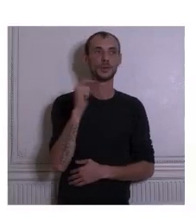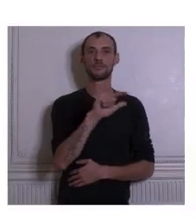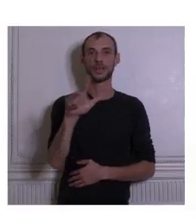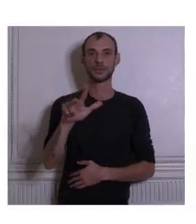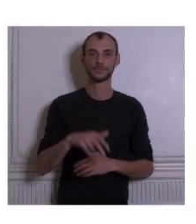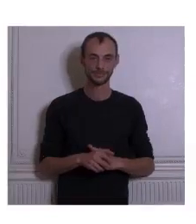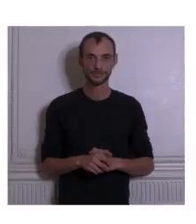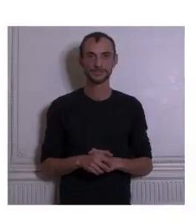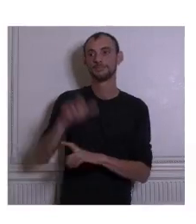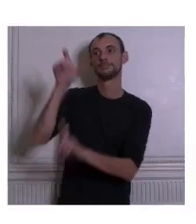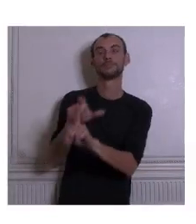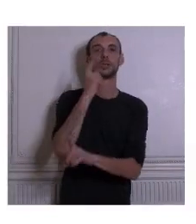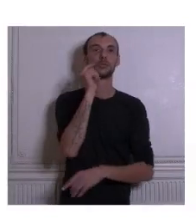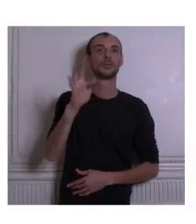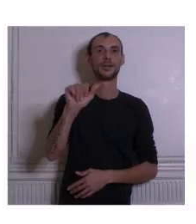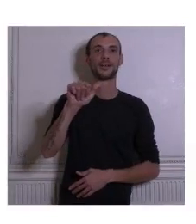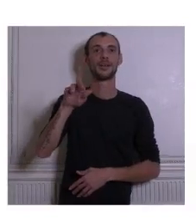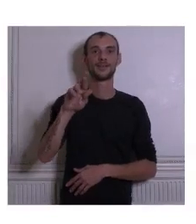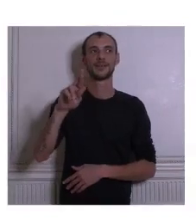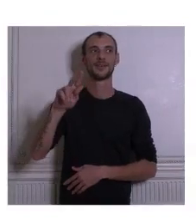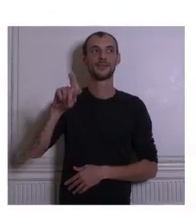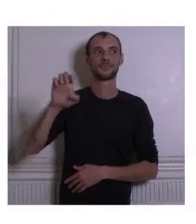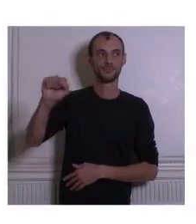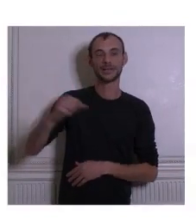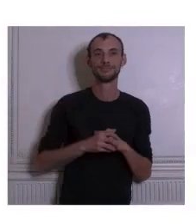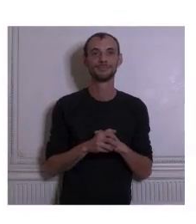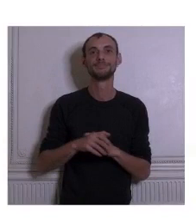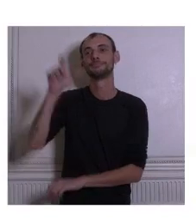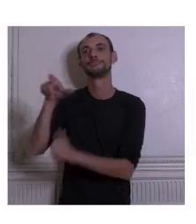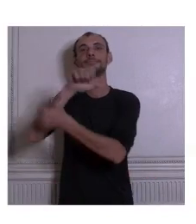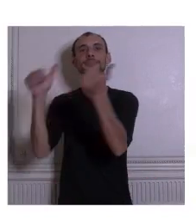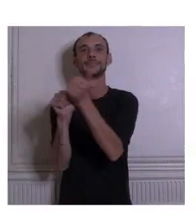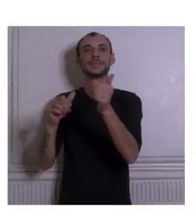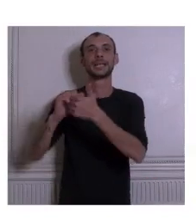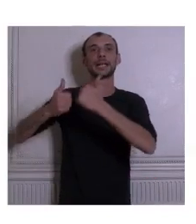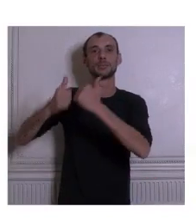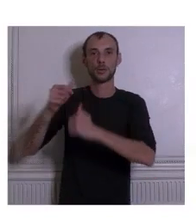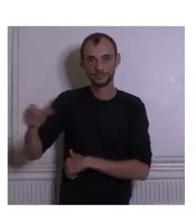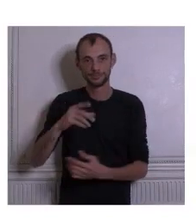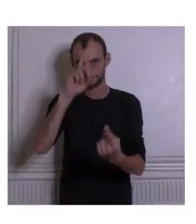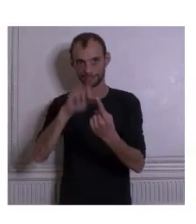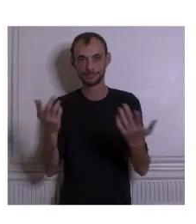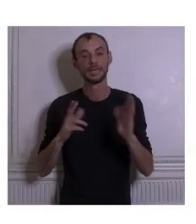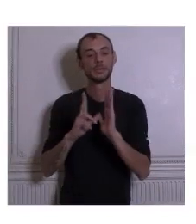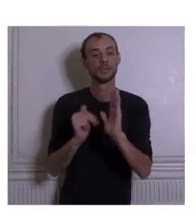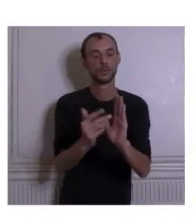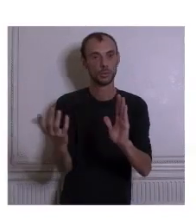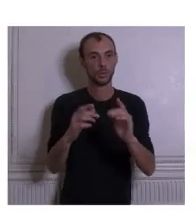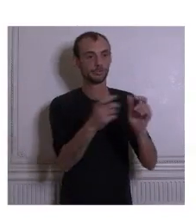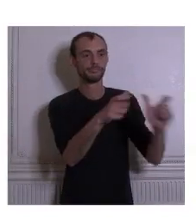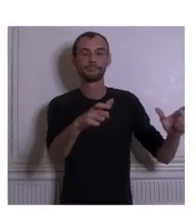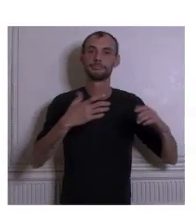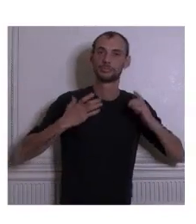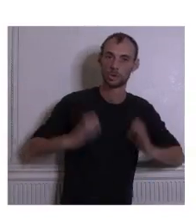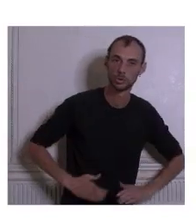comprendre. Suivre les consommations énergétiques. Question. Est-ce que la ville de Talence a un outil, a quelque chose qui permet de suivre